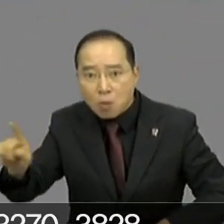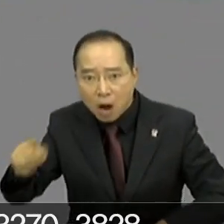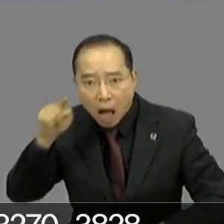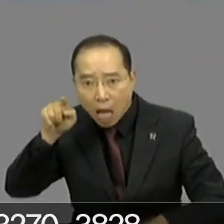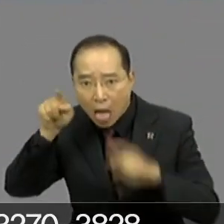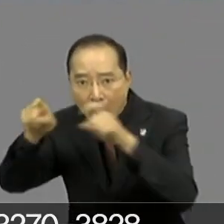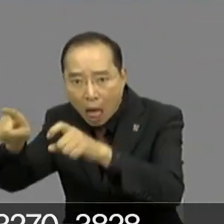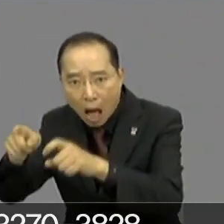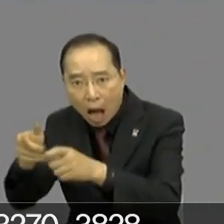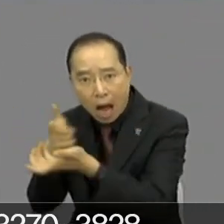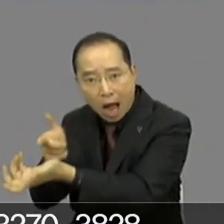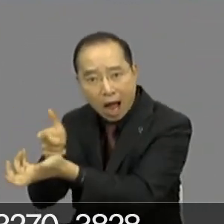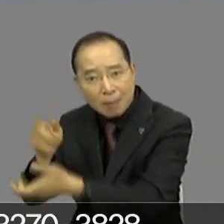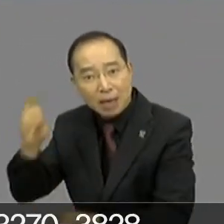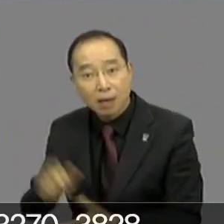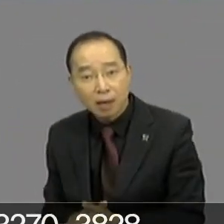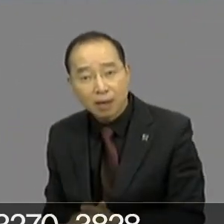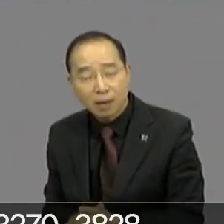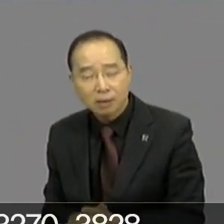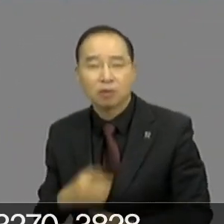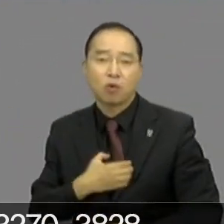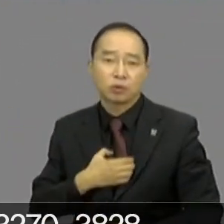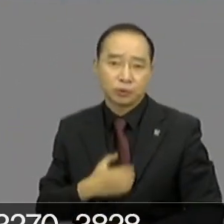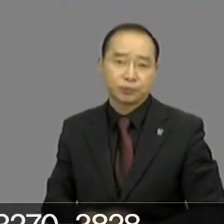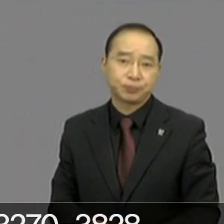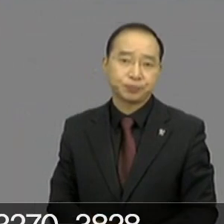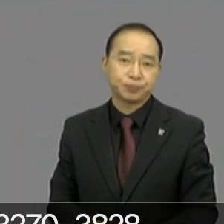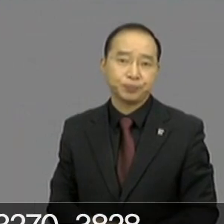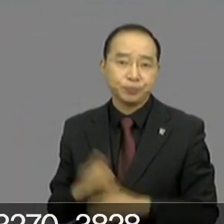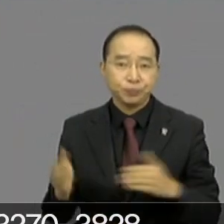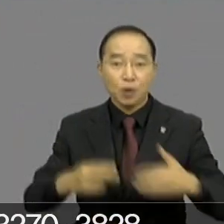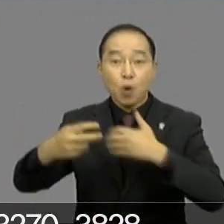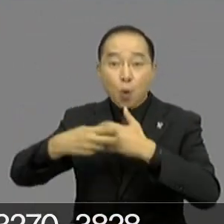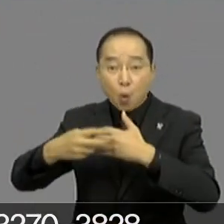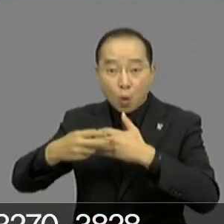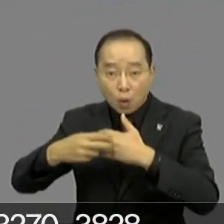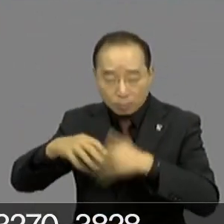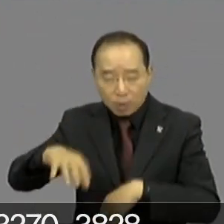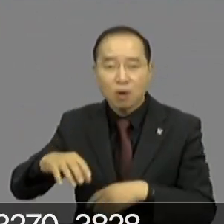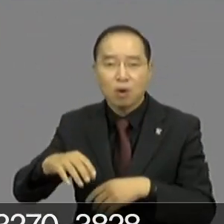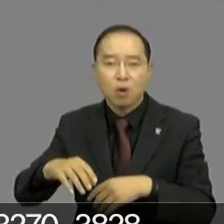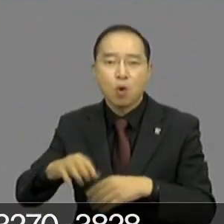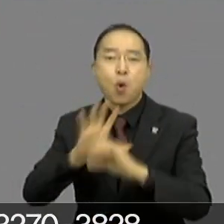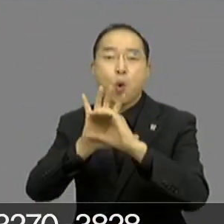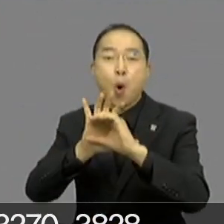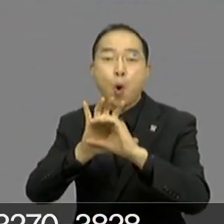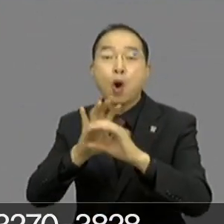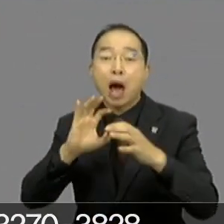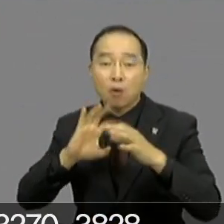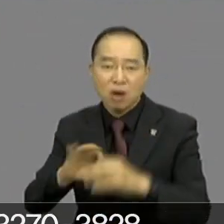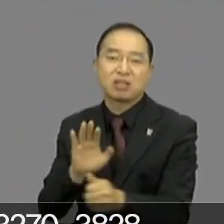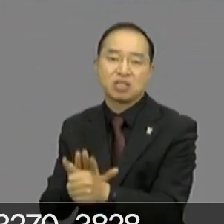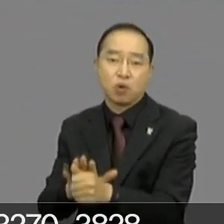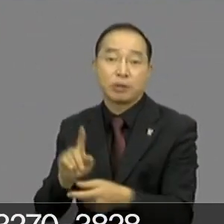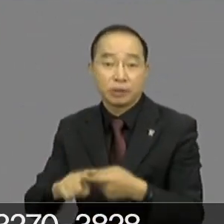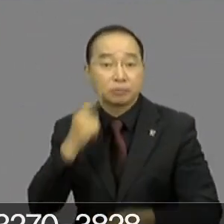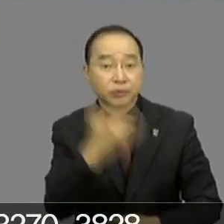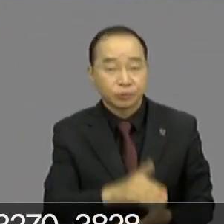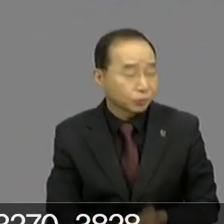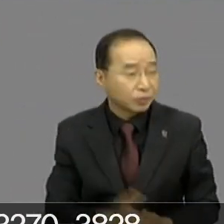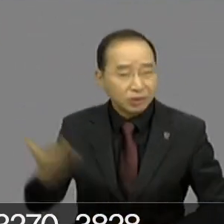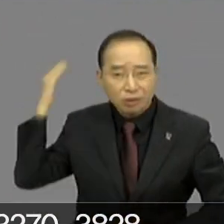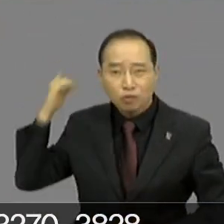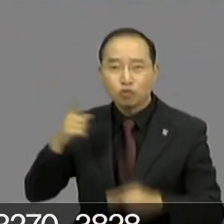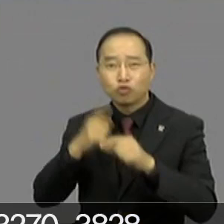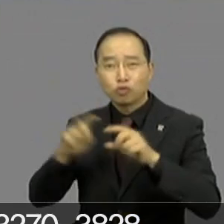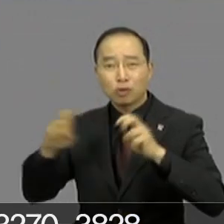재정 확대 부분에 대해서 코로나 지원에 대해서 좀 여쭤보겠습니다 제가 지난번에도 화장 손 후보가 중기 부장관